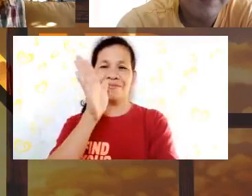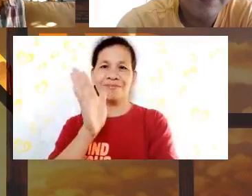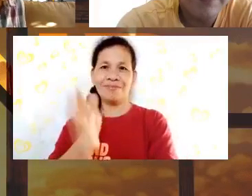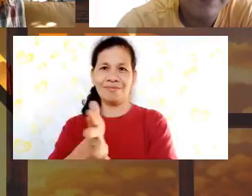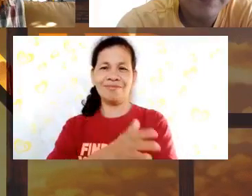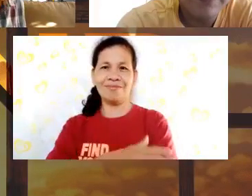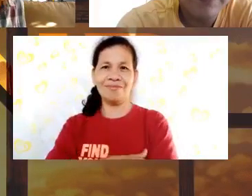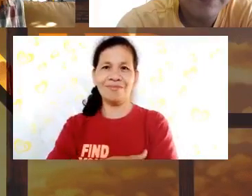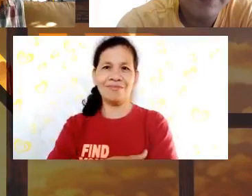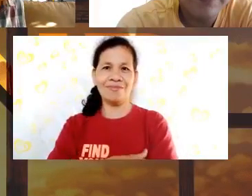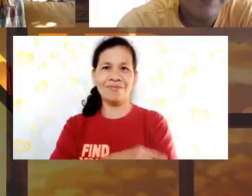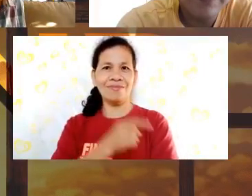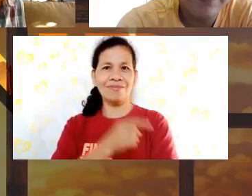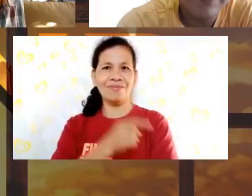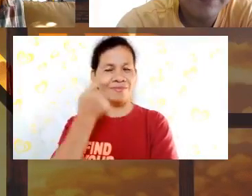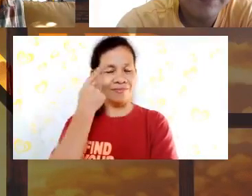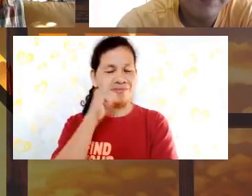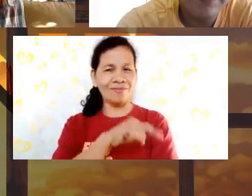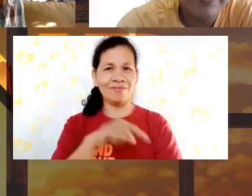sa kanyang parting words.